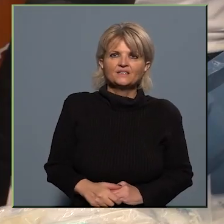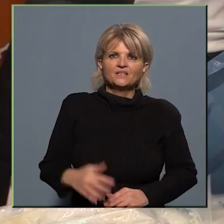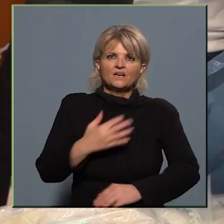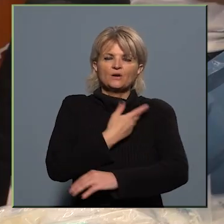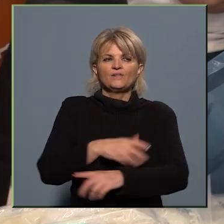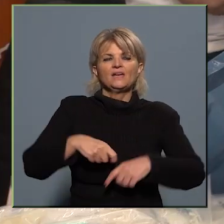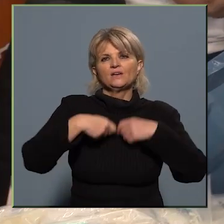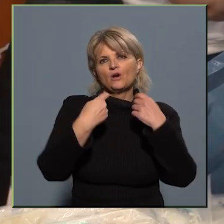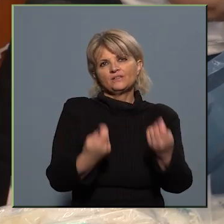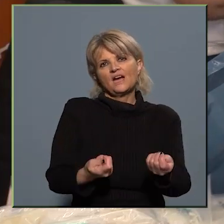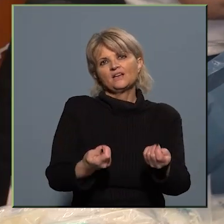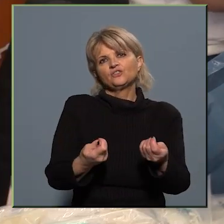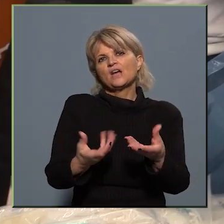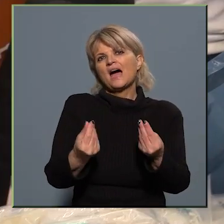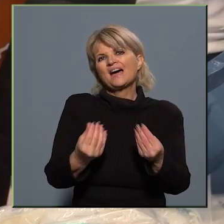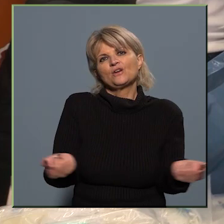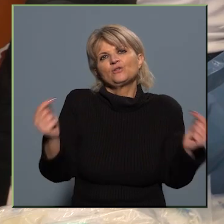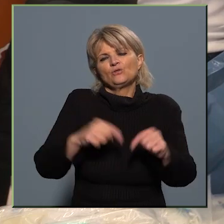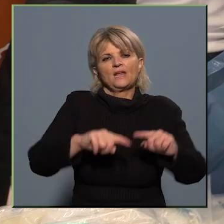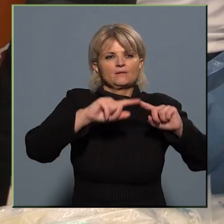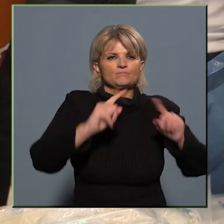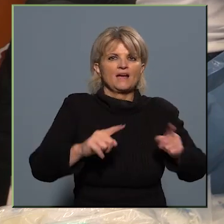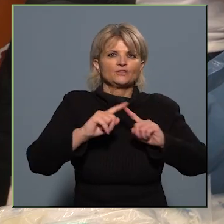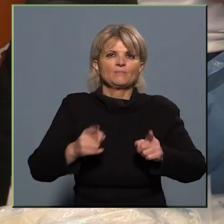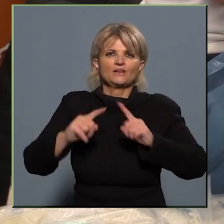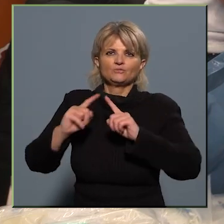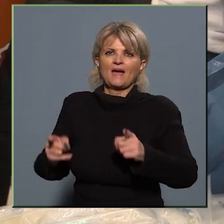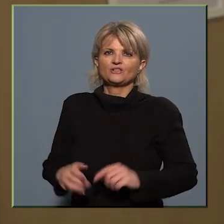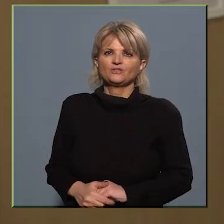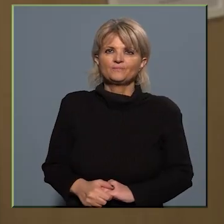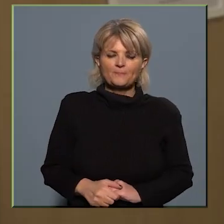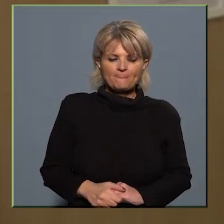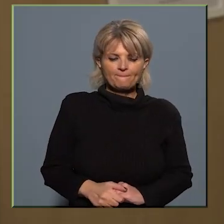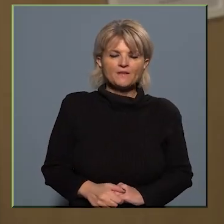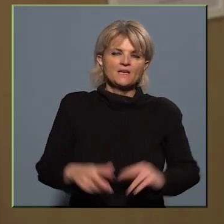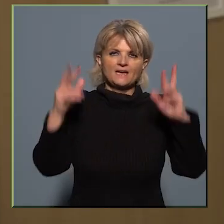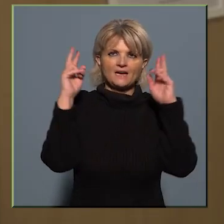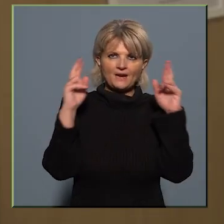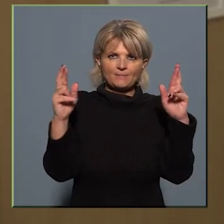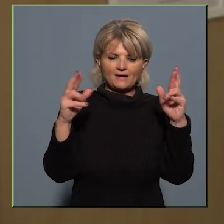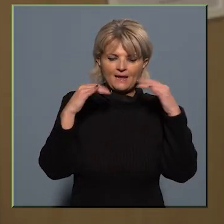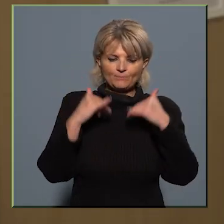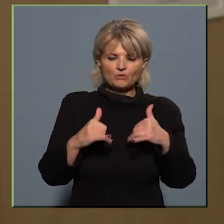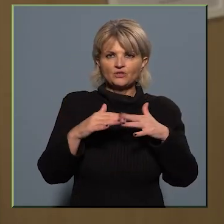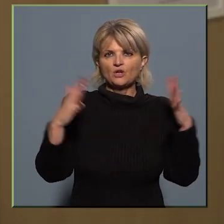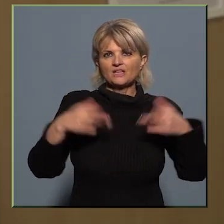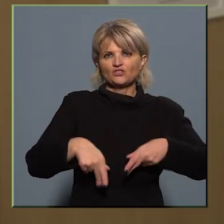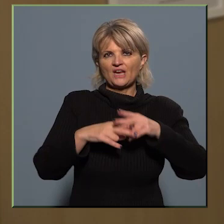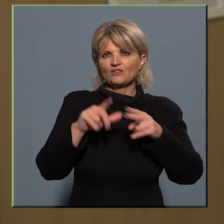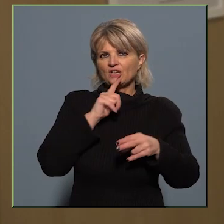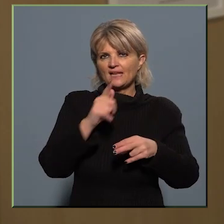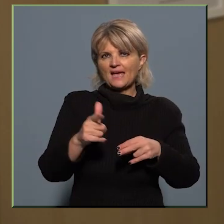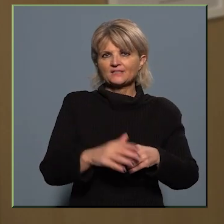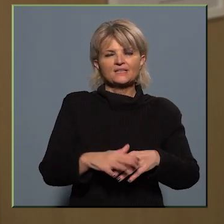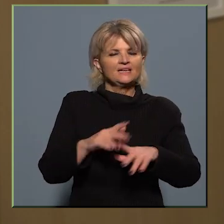kedv. Én azt tudom mondani némi kincstári optimizmussal, hogy azt remélem, hogy ez most egy nagy segítség lesz. Hozzáteszem